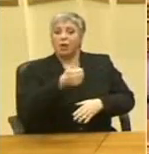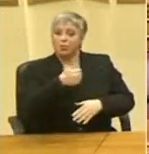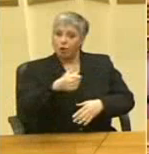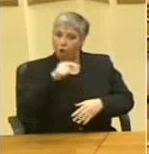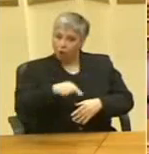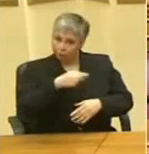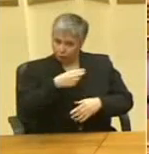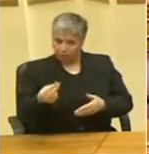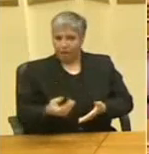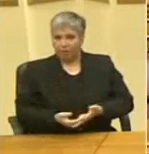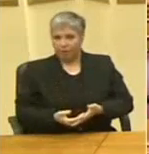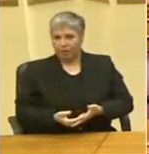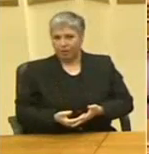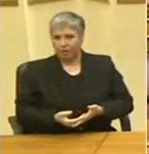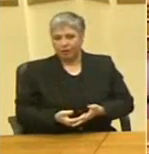Πολάκη.